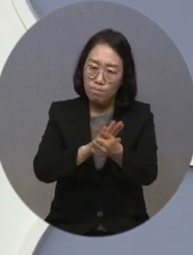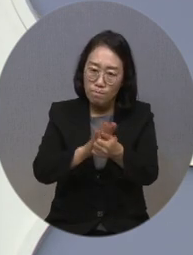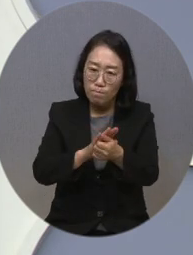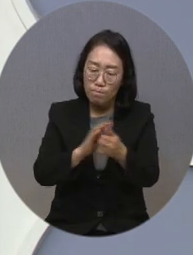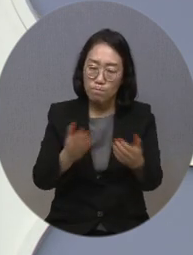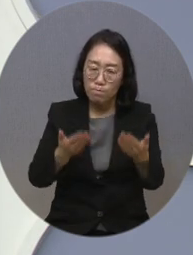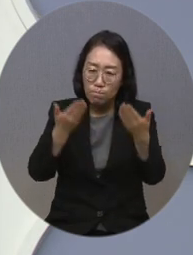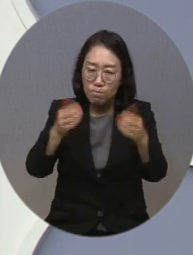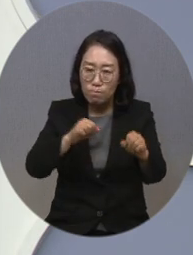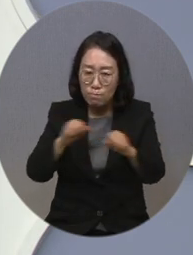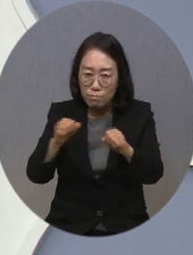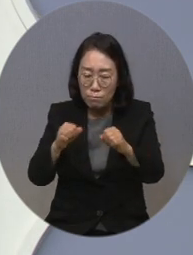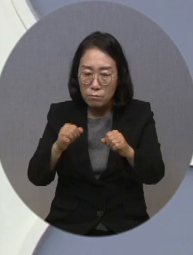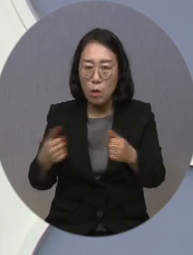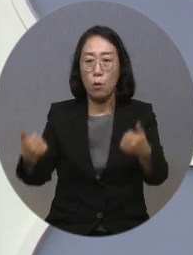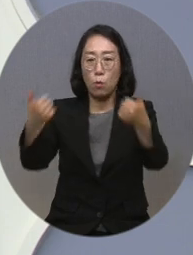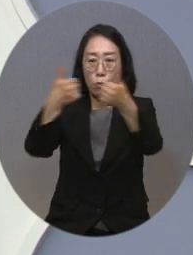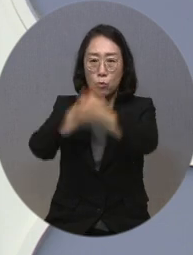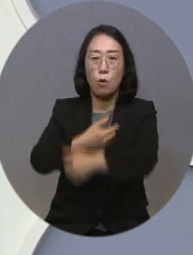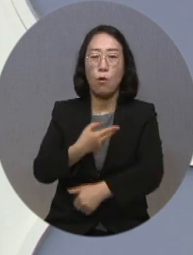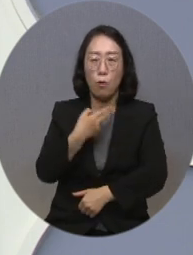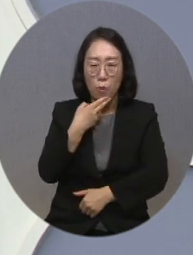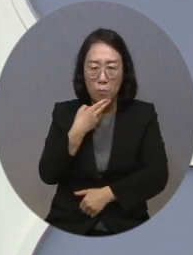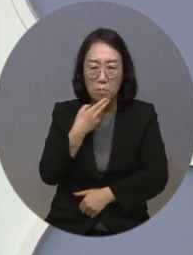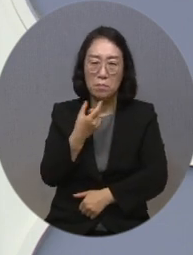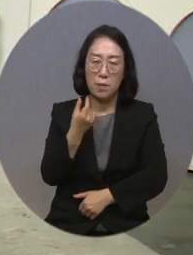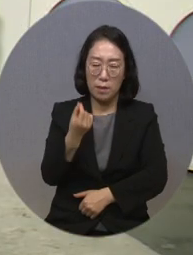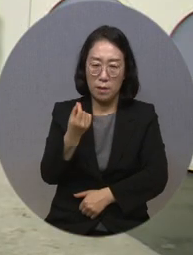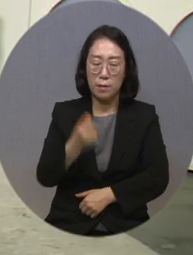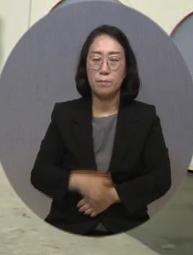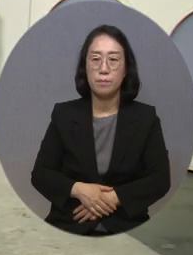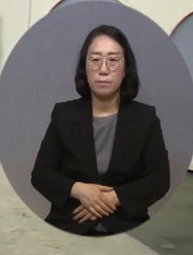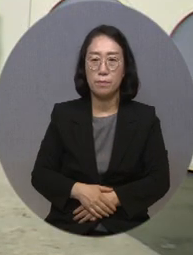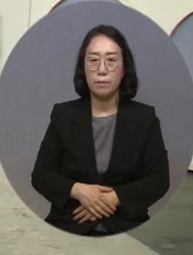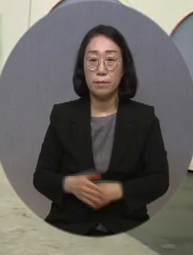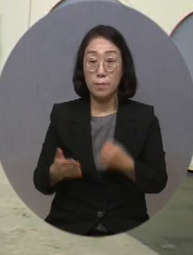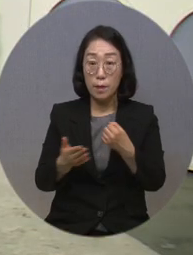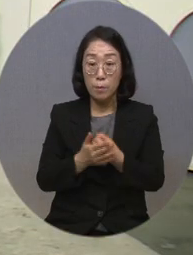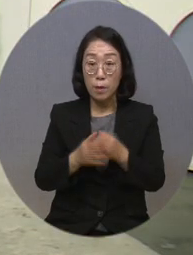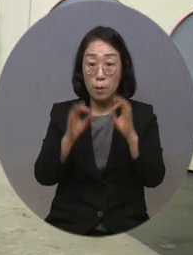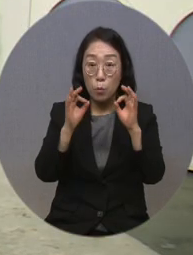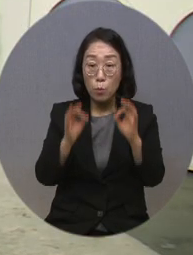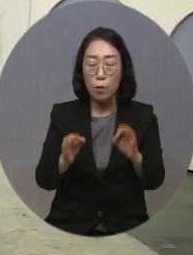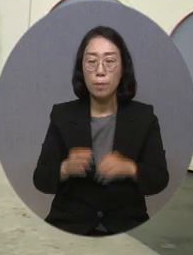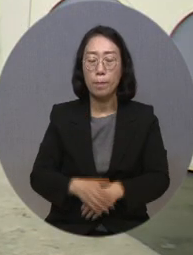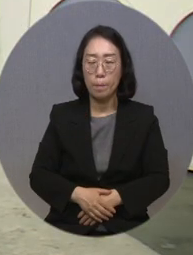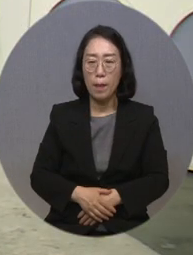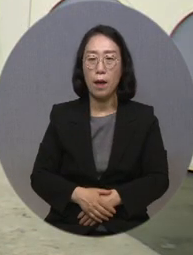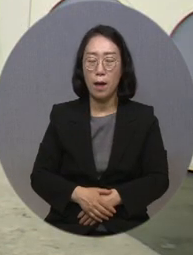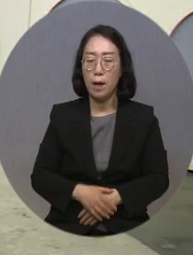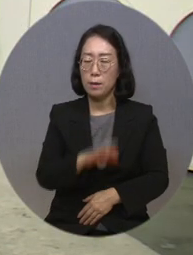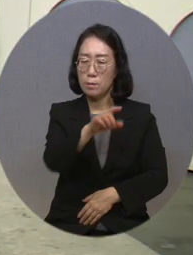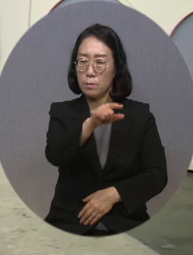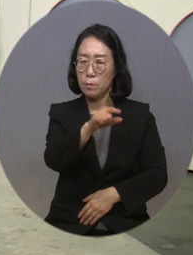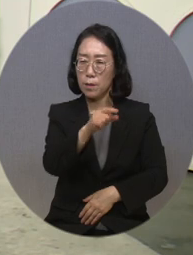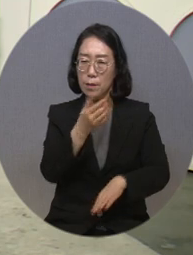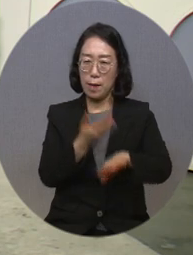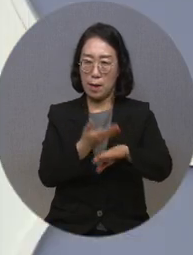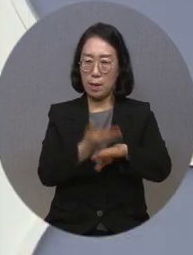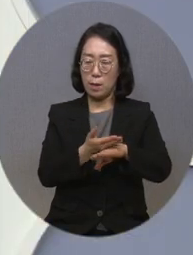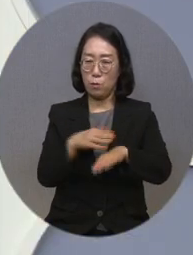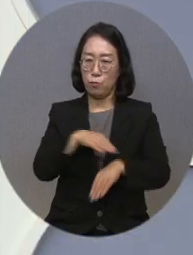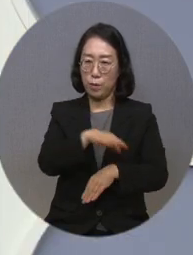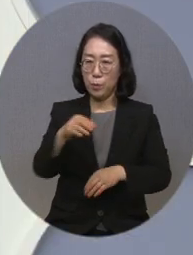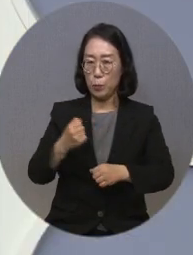같은 정권의 교체는 있지 않았을 거다 저는 그렇게 생각합니다. 그것을 반면 교사로 삼아서 이번에 새